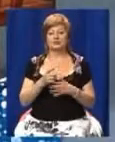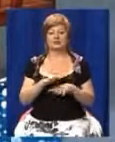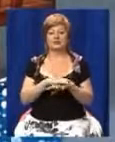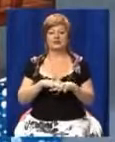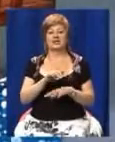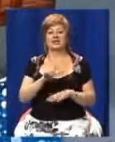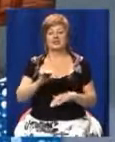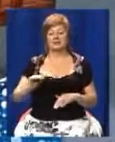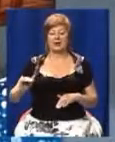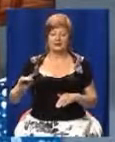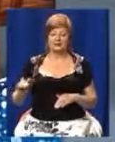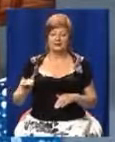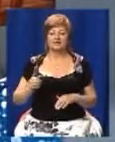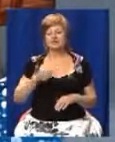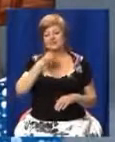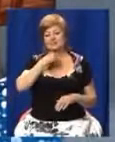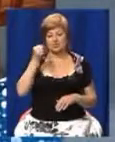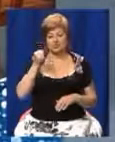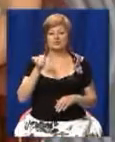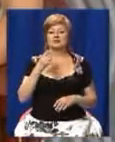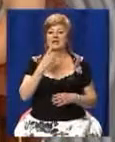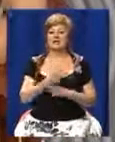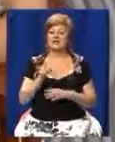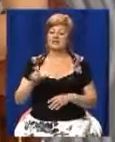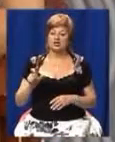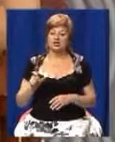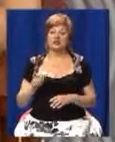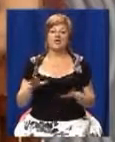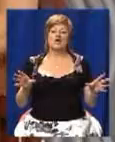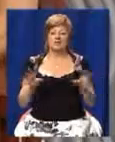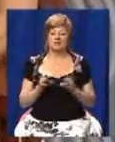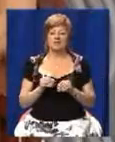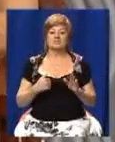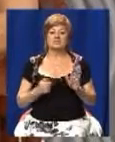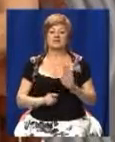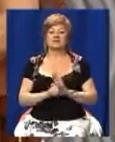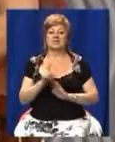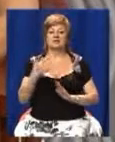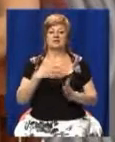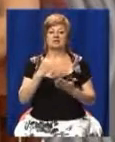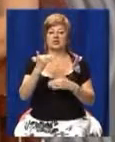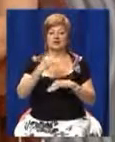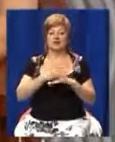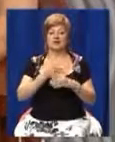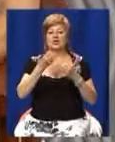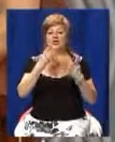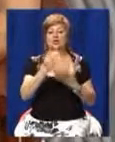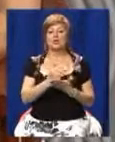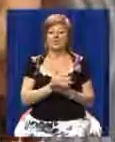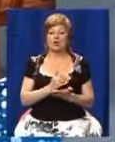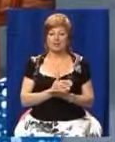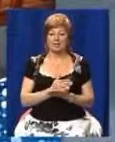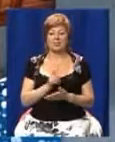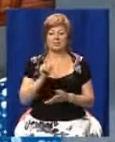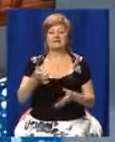величезна-величезна кількість маленьких і дорослих чудесних глядачів. Тому усі разом ми розпочинаємо нашу вечірню хорошу програму.